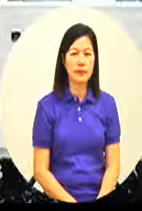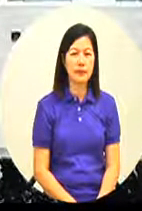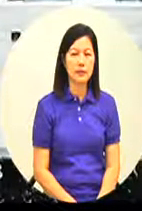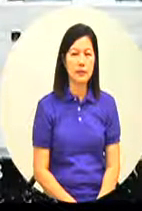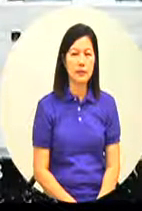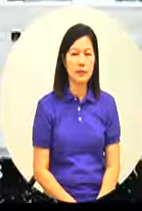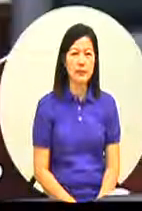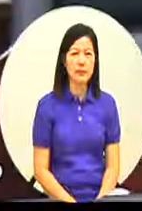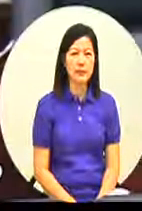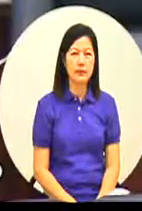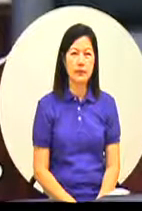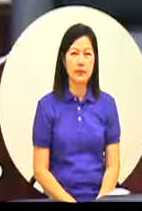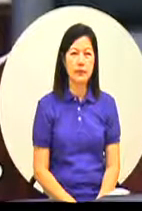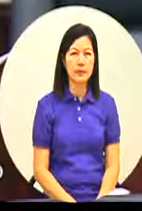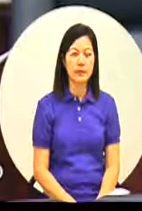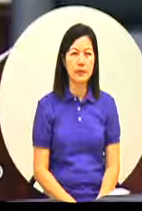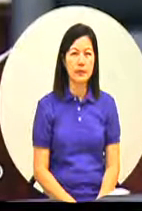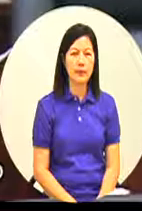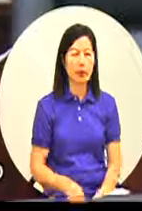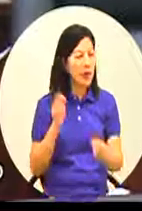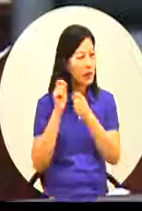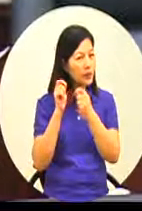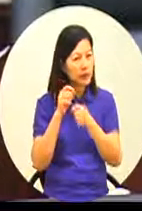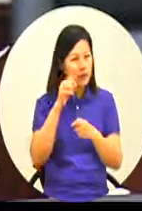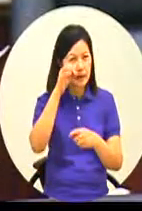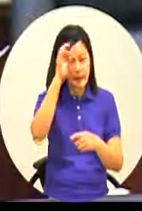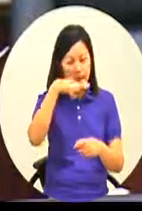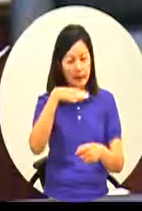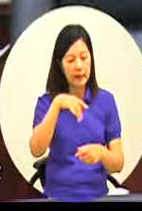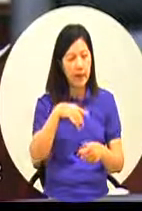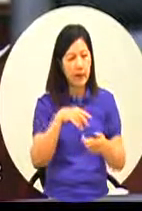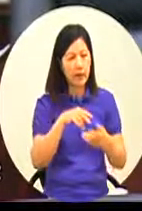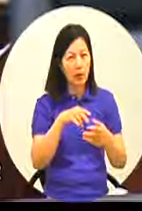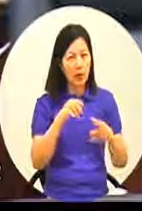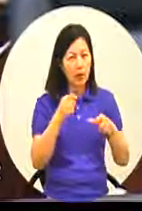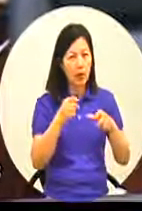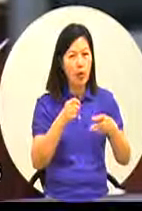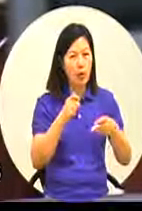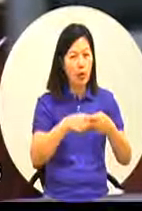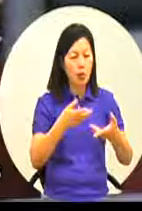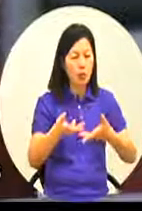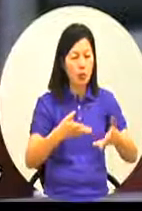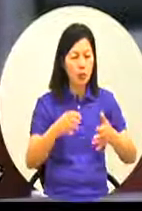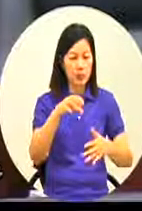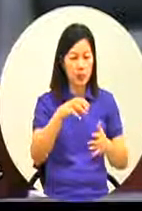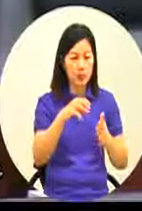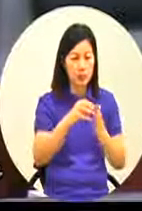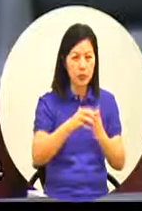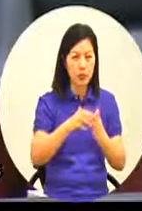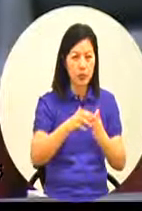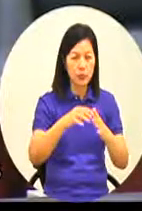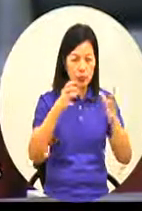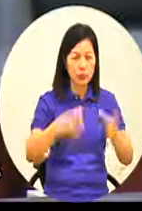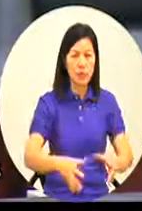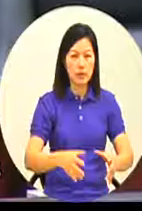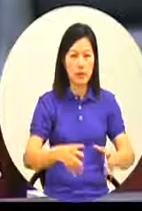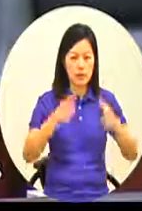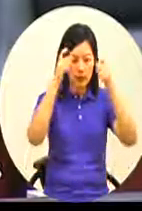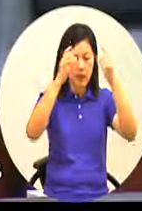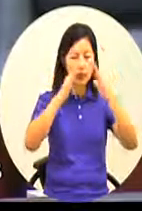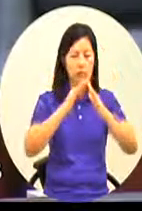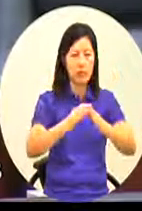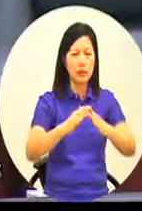我最近我看一下那个公务局有要成立一个叫做高雄市道路